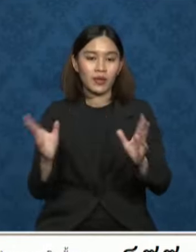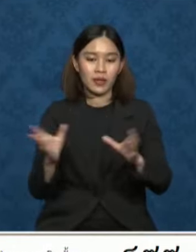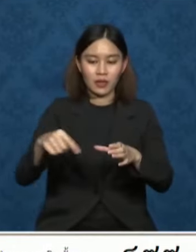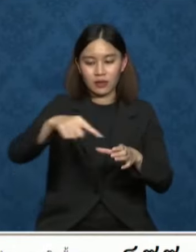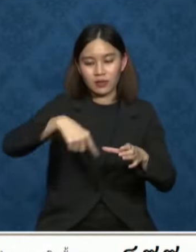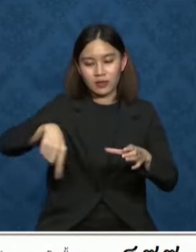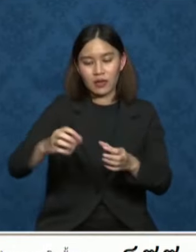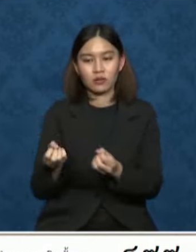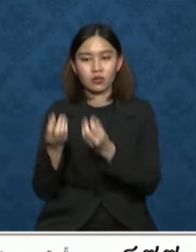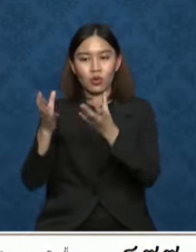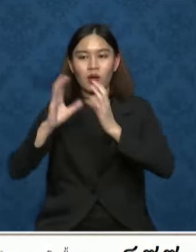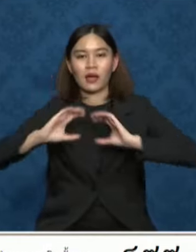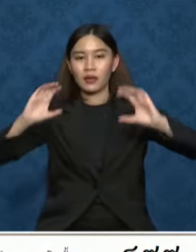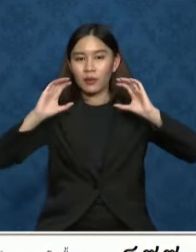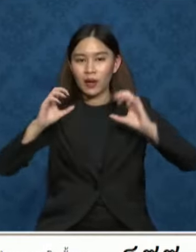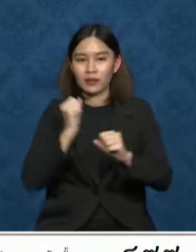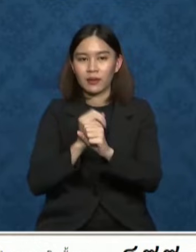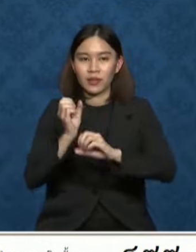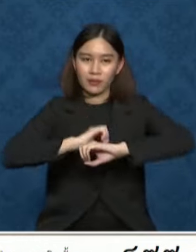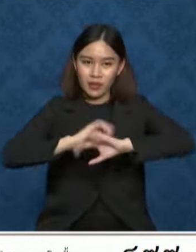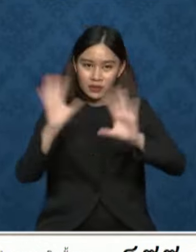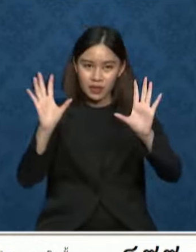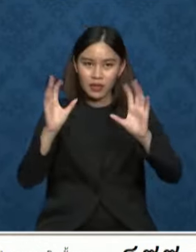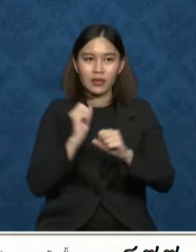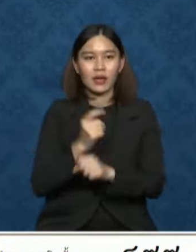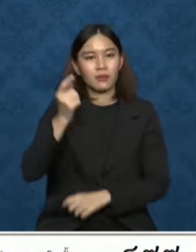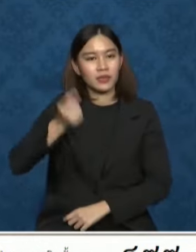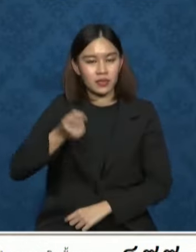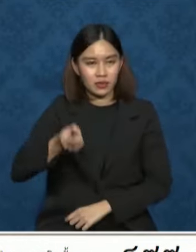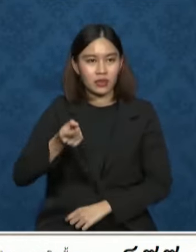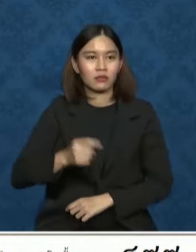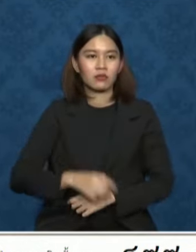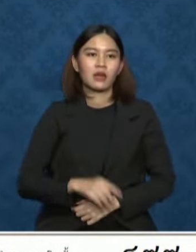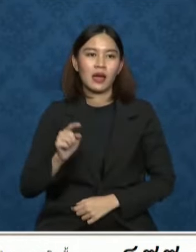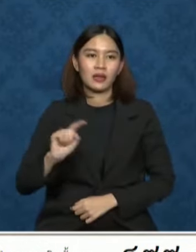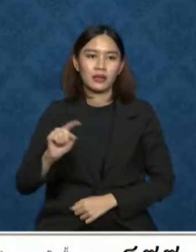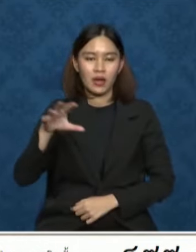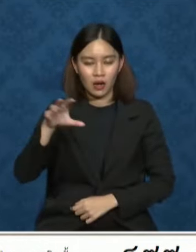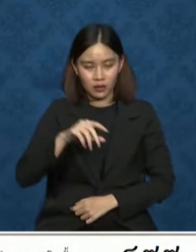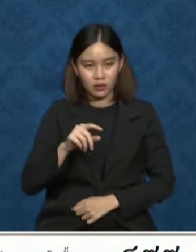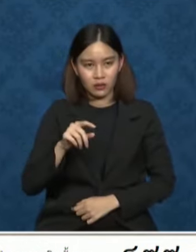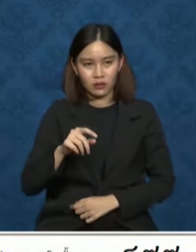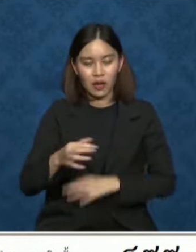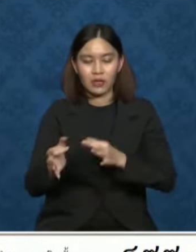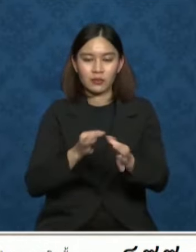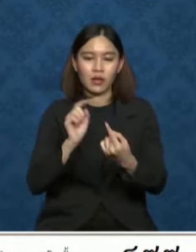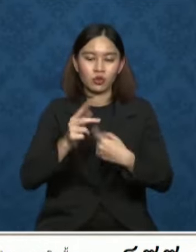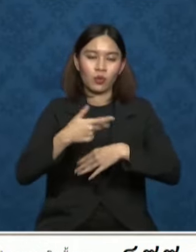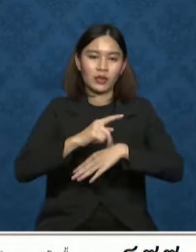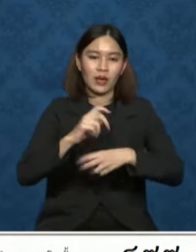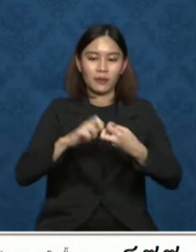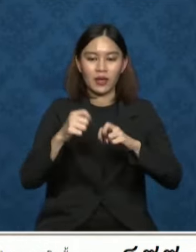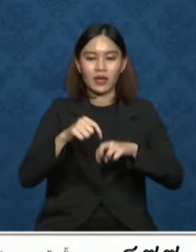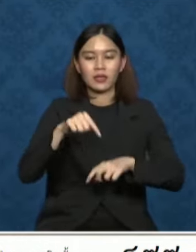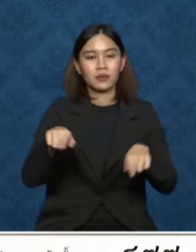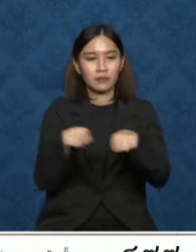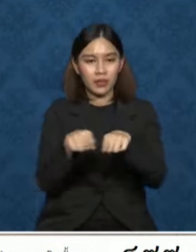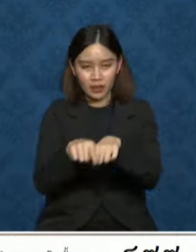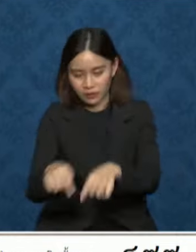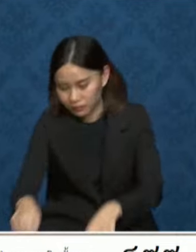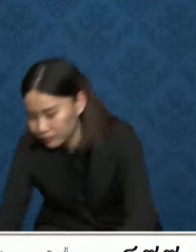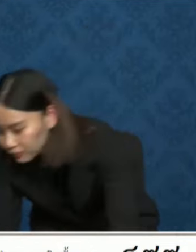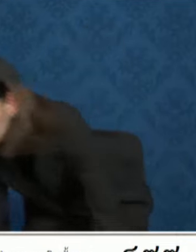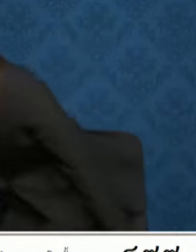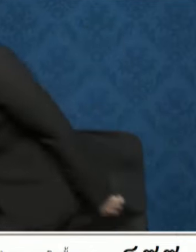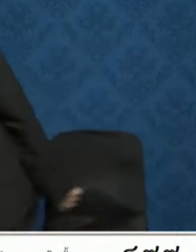ให้รัฐบาลไปปฏิบัิ Growing Up็จัง อันนี้กเลยนำกบเรธรรมฐานด้วยปัหานี้กเหืกครับปัญหาเรื่อง